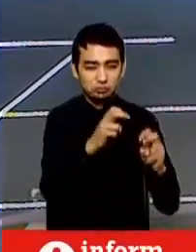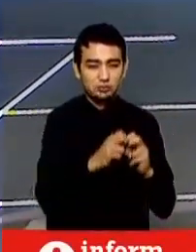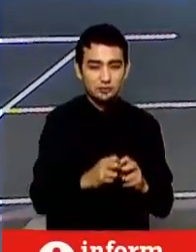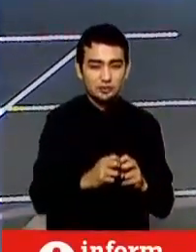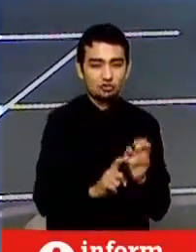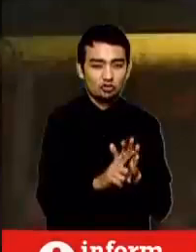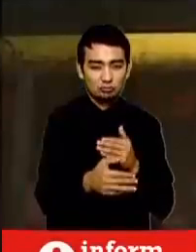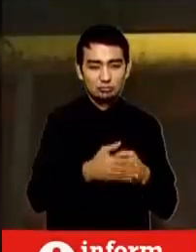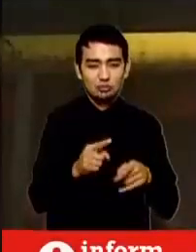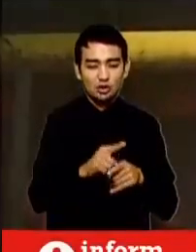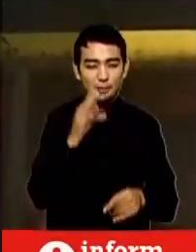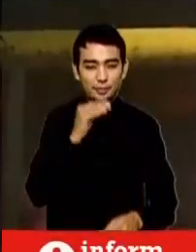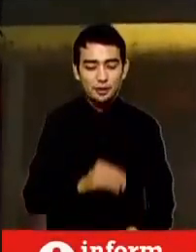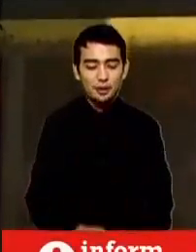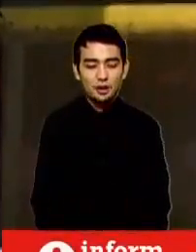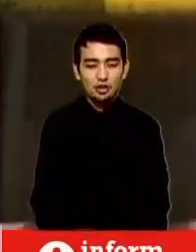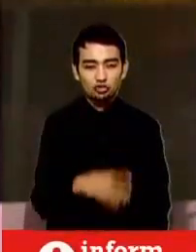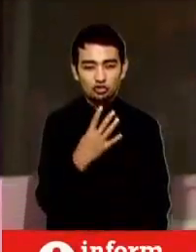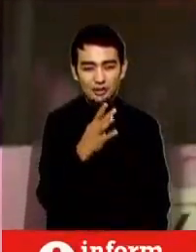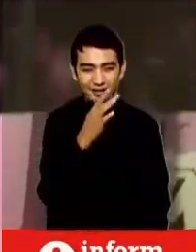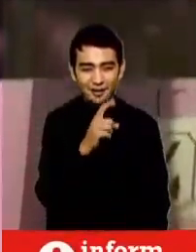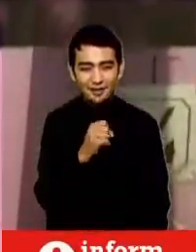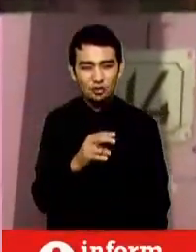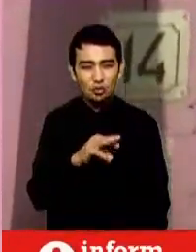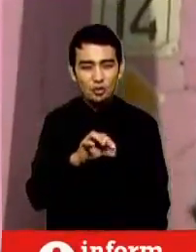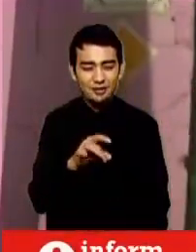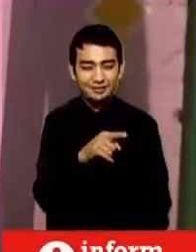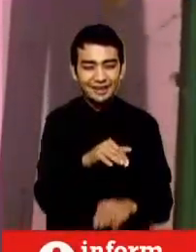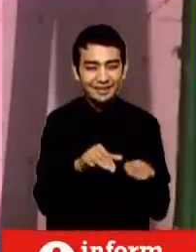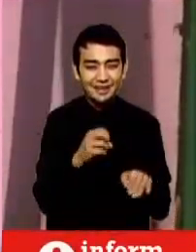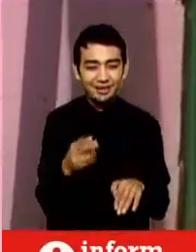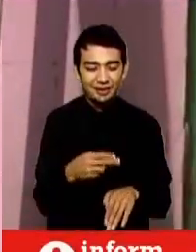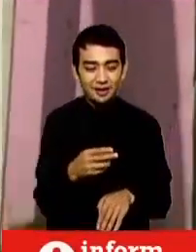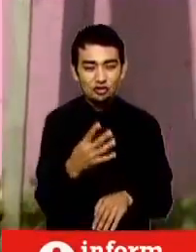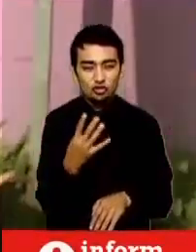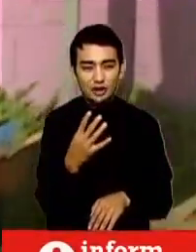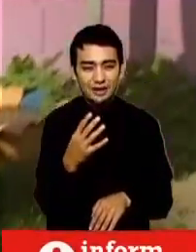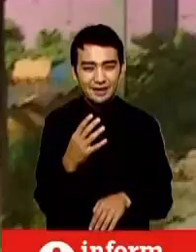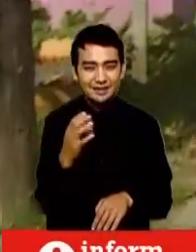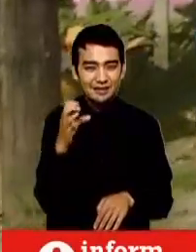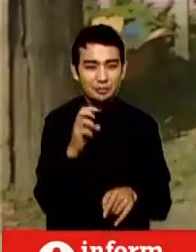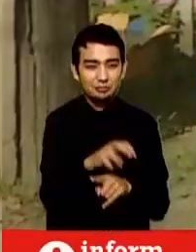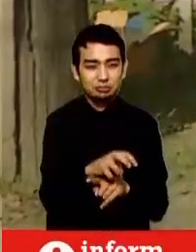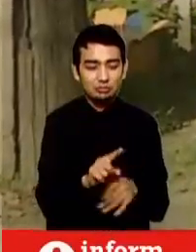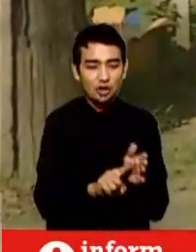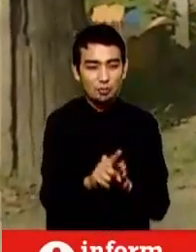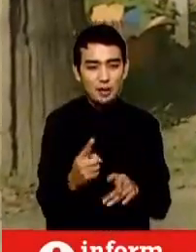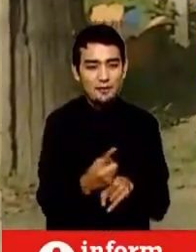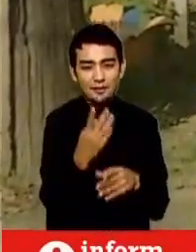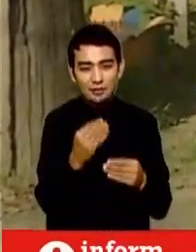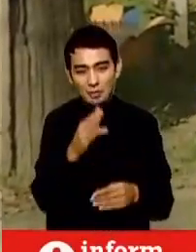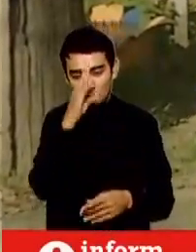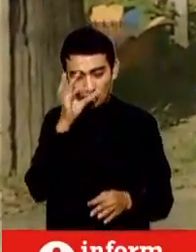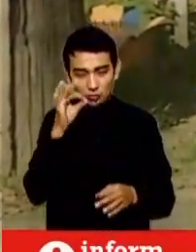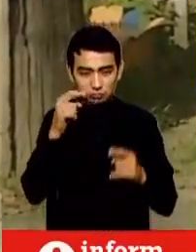жүргізілуде. 4 жастағы Хантөре дәл осы балабақшаға 4-ші қыркүйектен бастап келе бастаған. Қызметкерлер алғашқы күннен бастап баланың